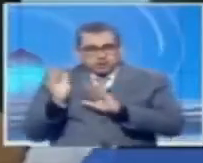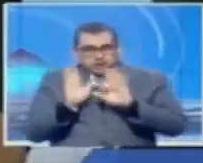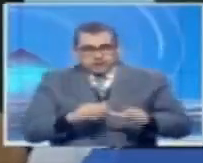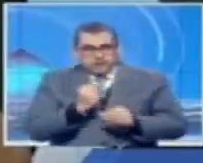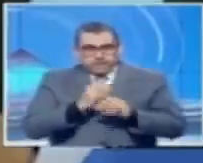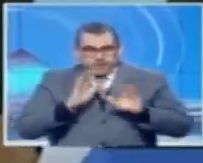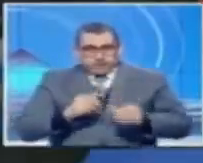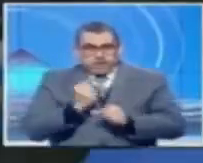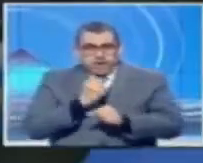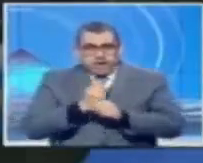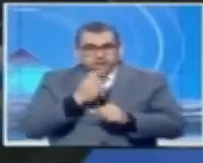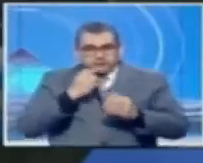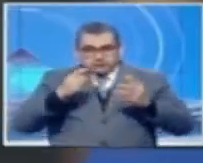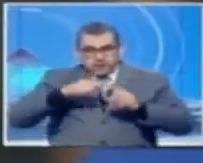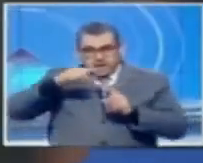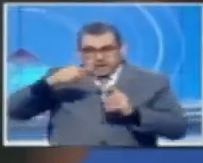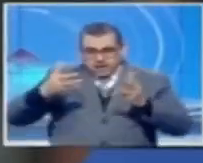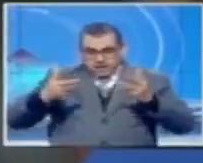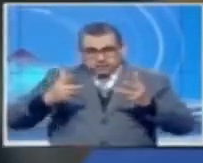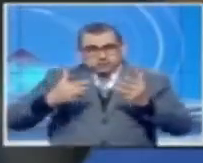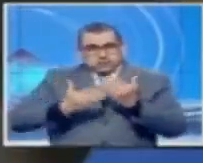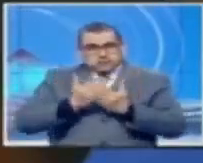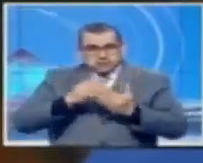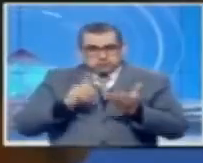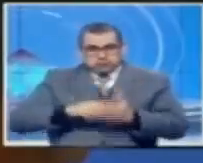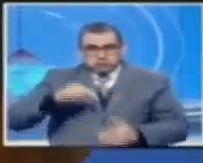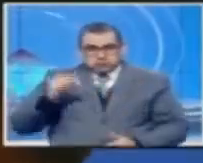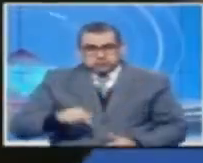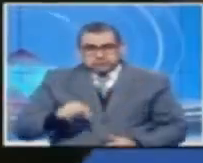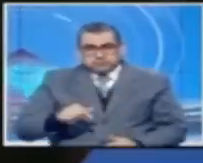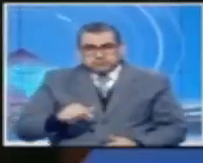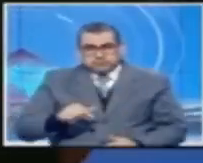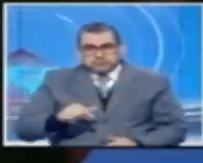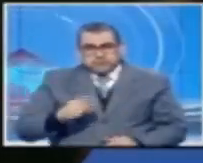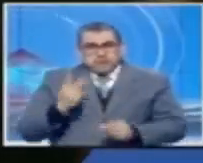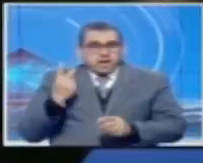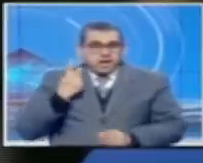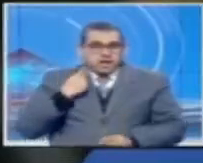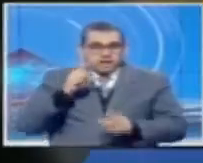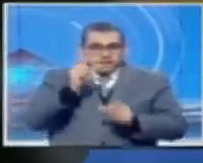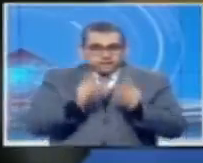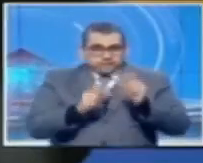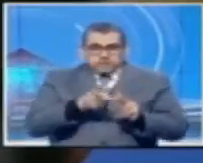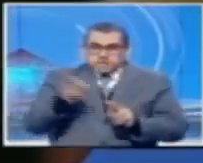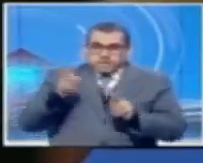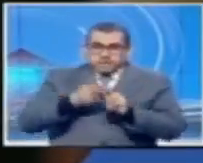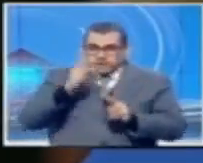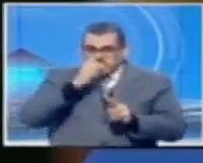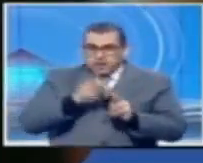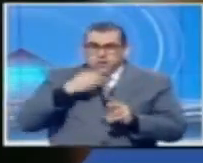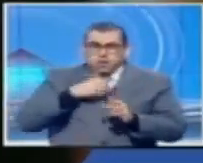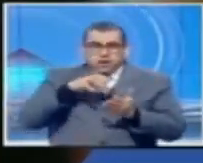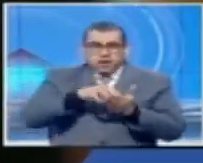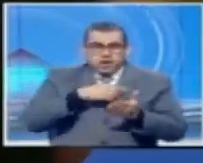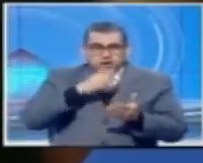في الاحصائيات الجديده اللي هي بتؤكد ان عدد المهاجرين من القرى الى الريف في ظل